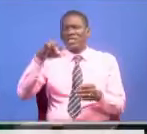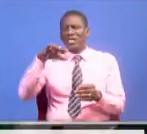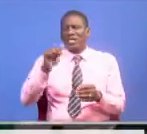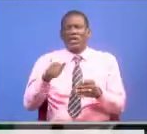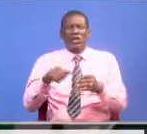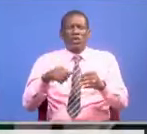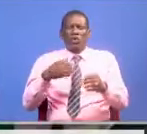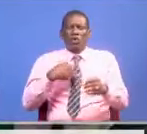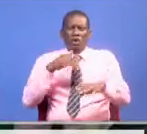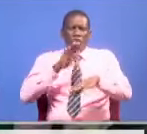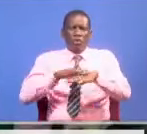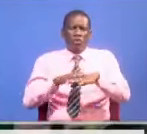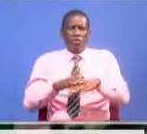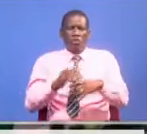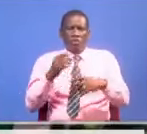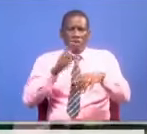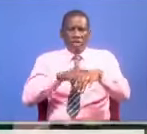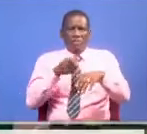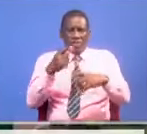bora mwaka huu wa dakika